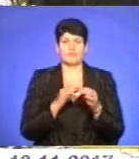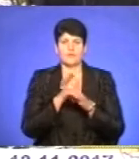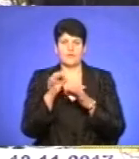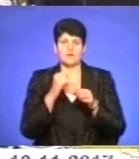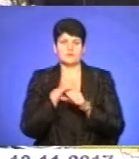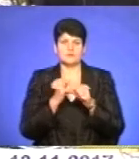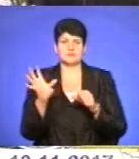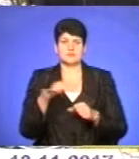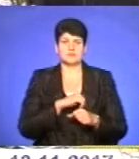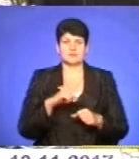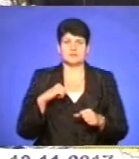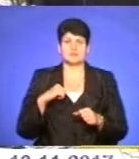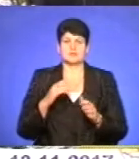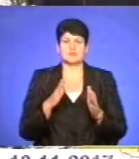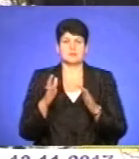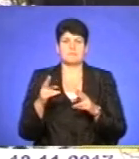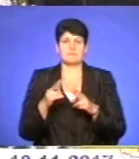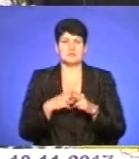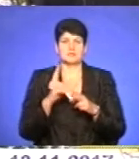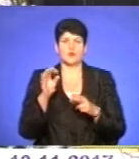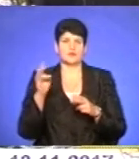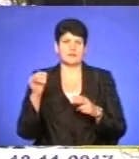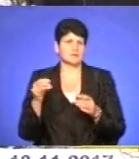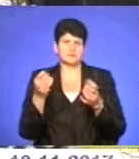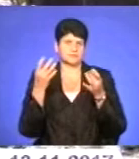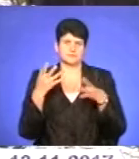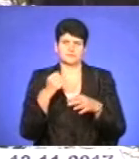сам. Система безконекторна, дуже просто робиться.